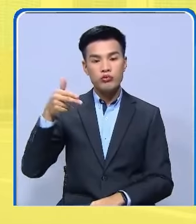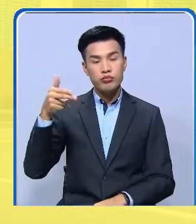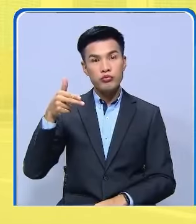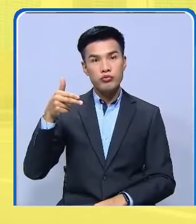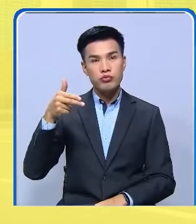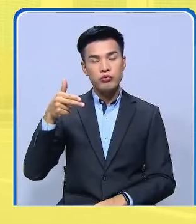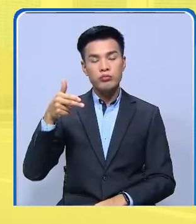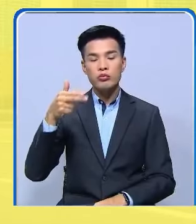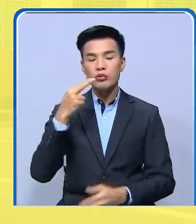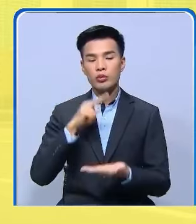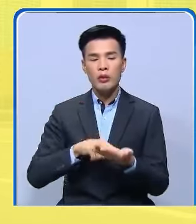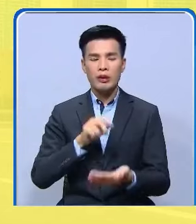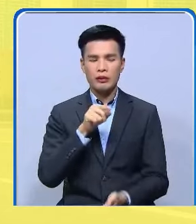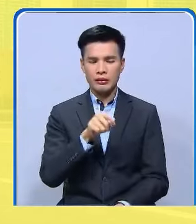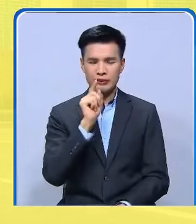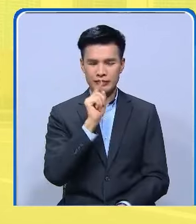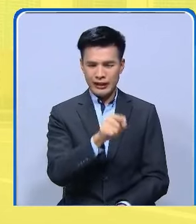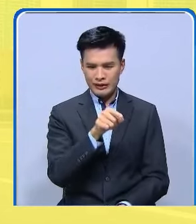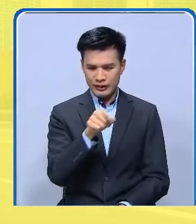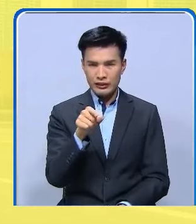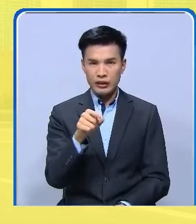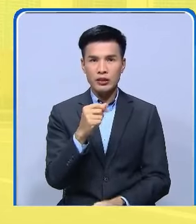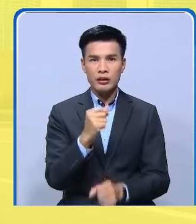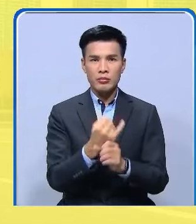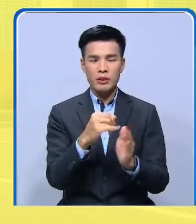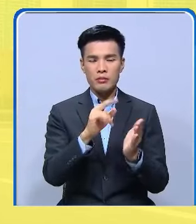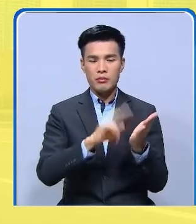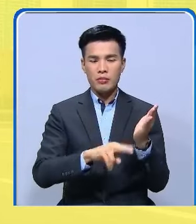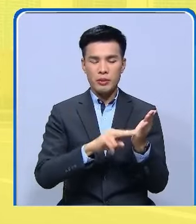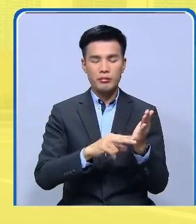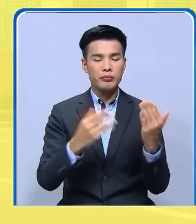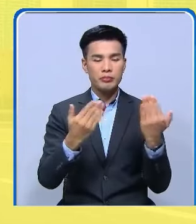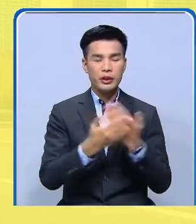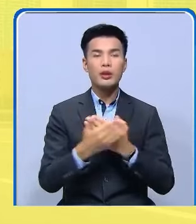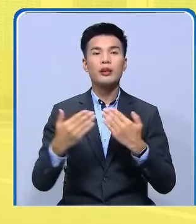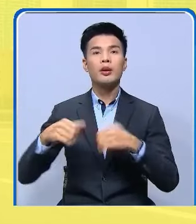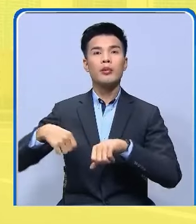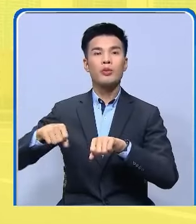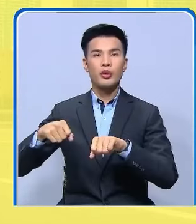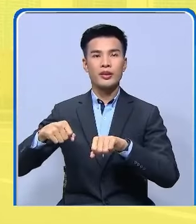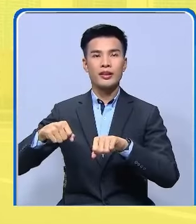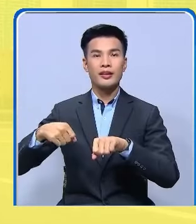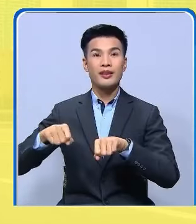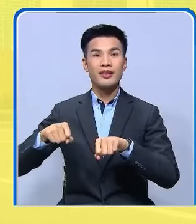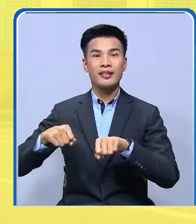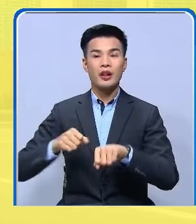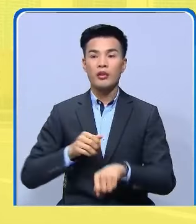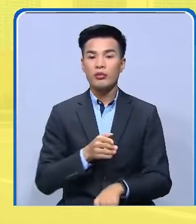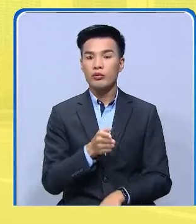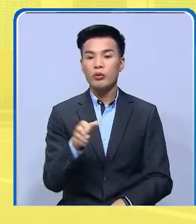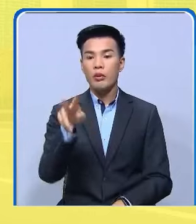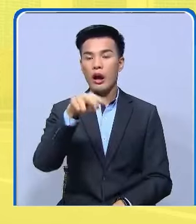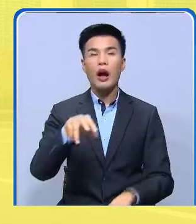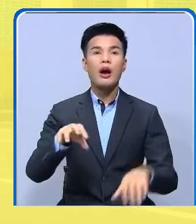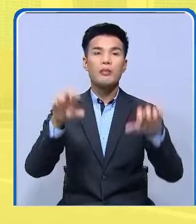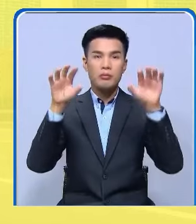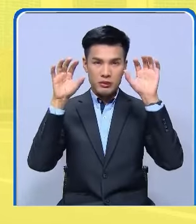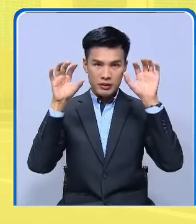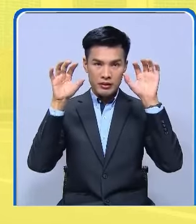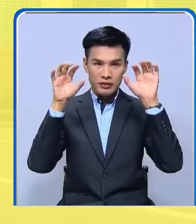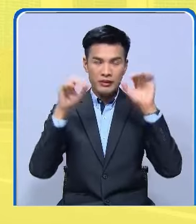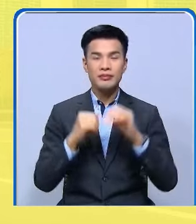งส่งมาที่บ้านหลายใบแล้วค่ะเสียค่าปรับไปหลายพันแล้วก็เลยเปลี่ยนมาขี่รถจักรยานยนต์ออกไปรับผีล่าผีอะไรอะไรประมาณนี้อ่ะนะ